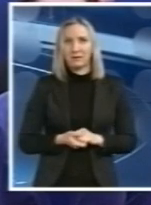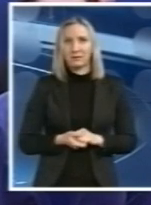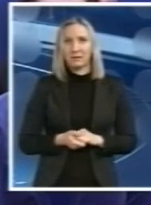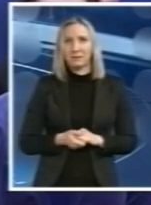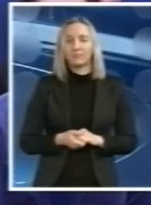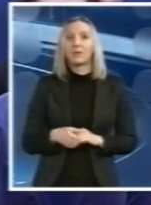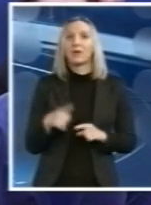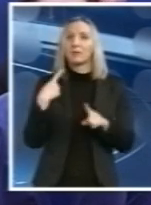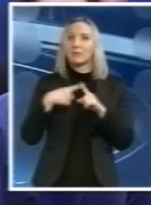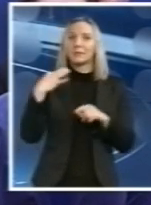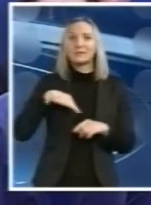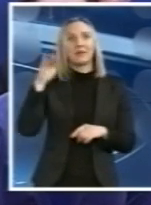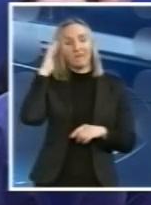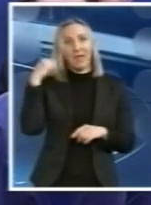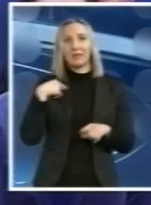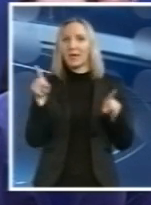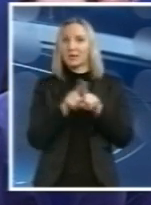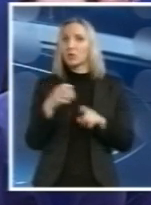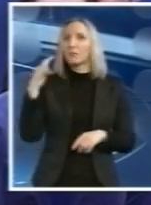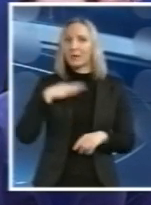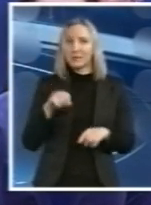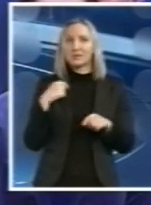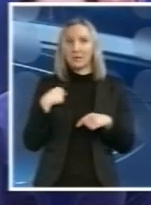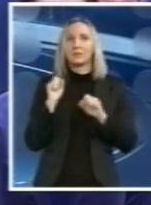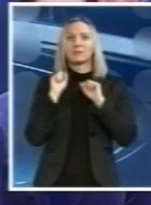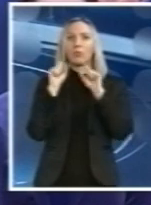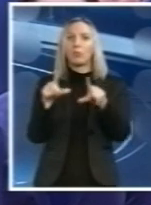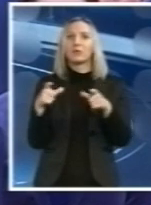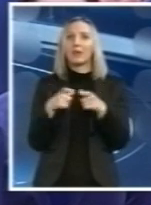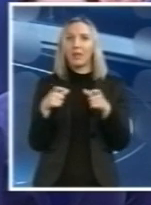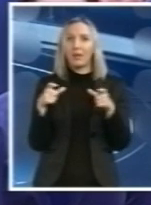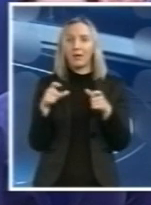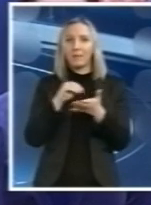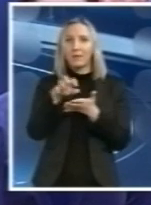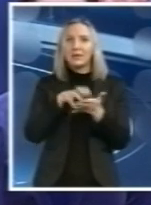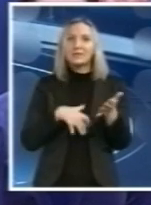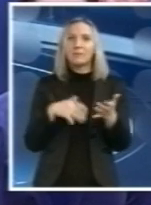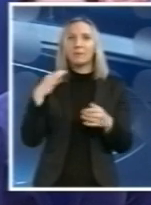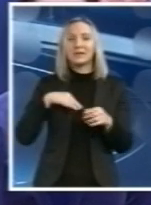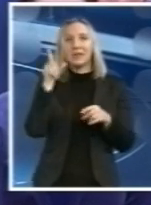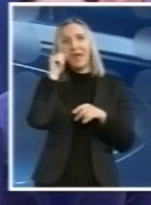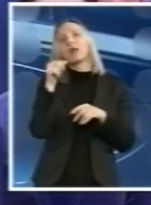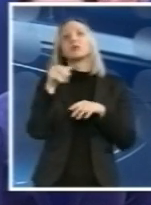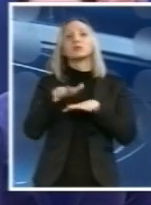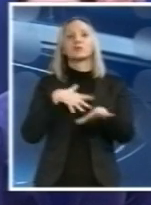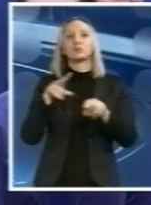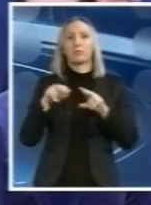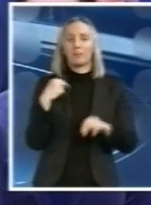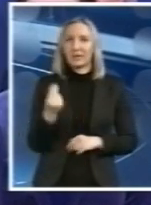i predsjednica vlade, ja kao predsjednik uputili smo pisma predsjednici Narodne skupštine Republike Srbije.